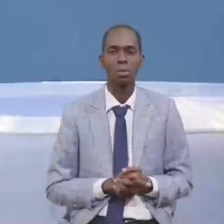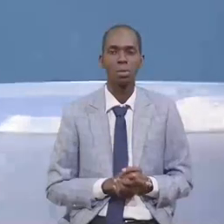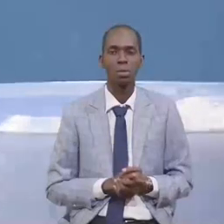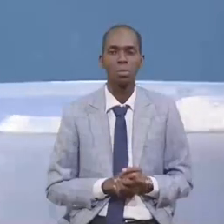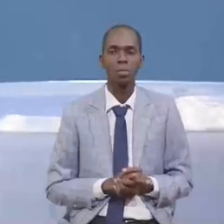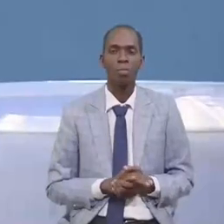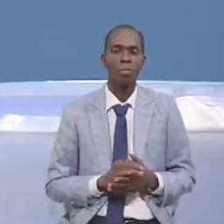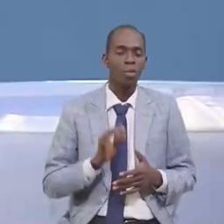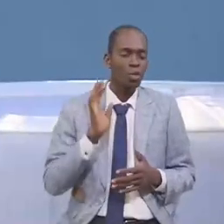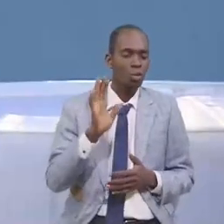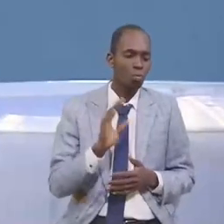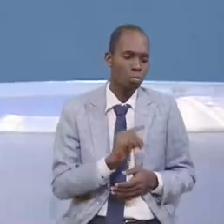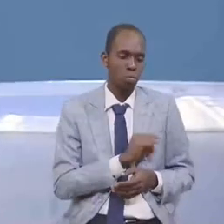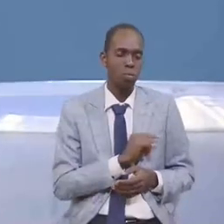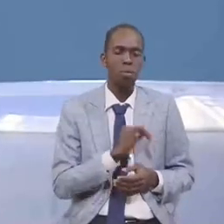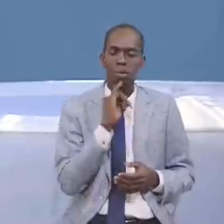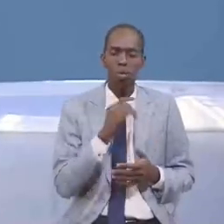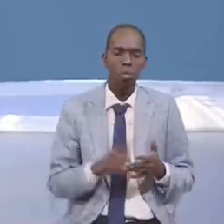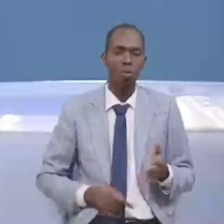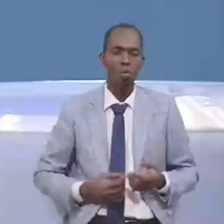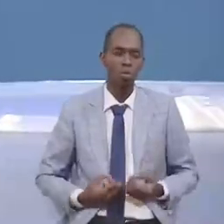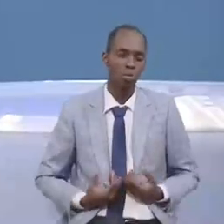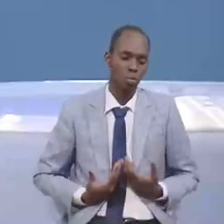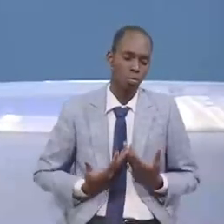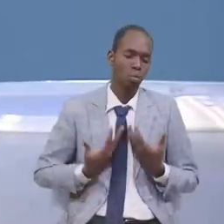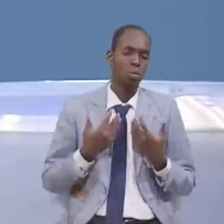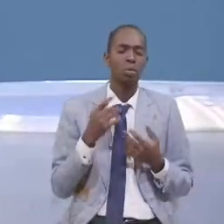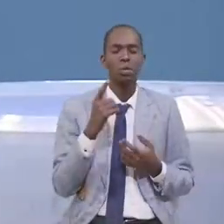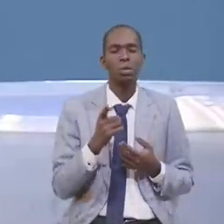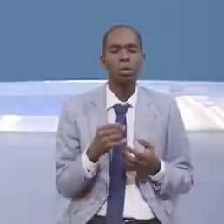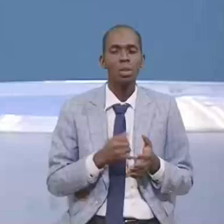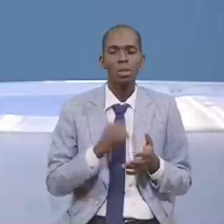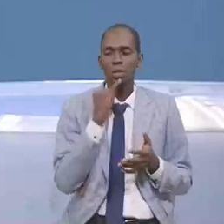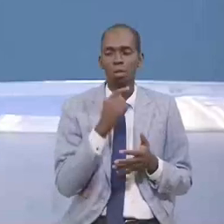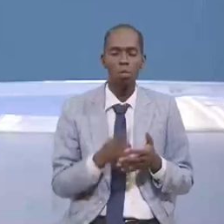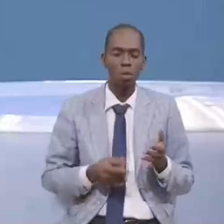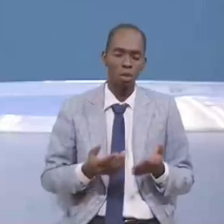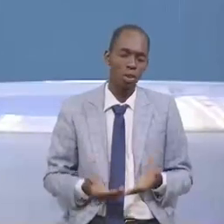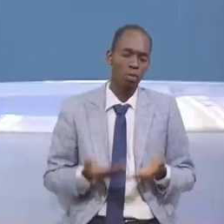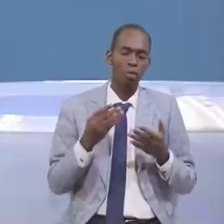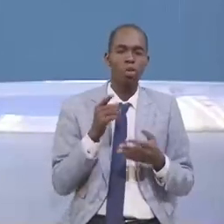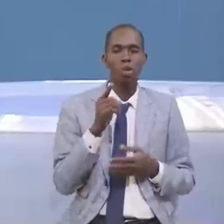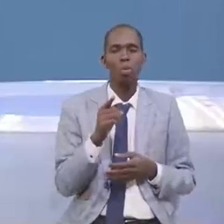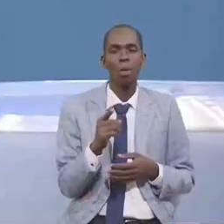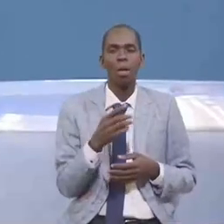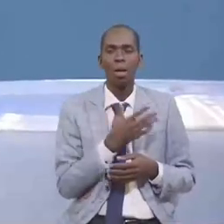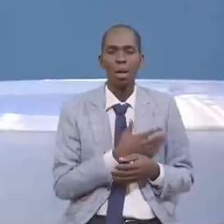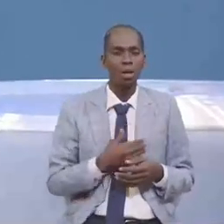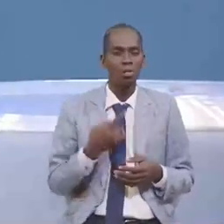Ta conscience est celle qui t'encourage, qui t'élève. Il dit « Oui, tu fais bien. »